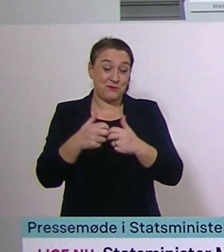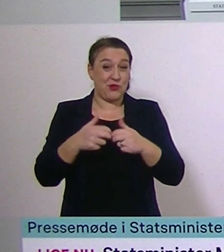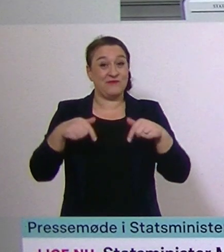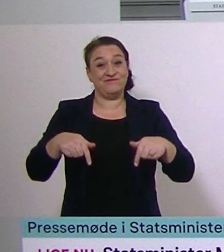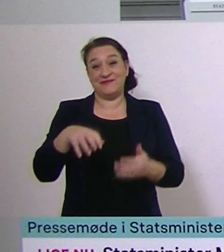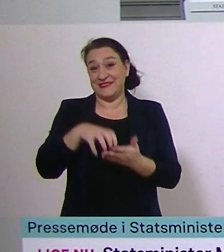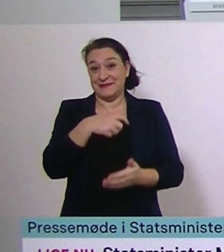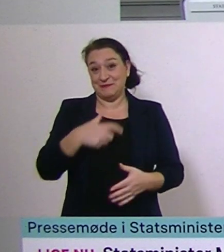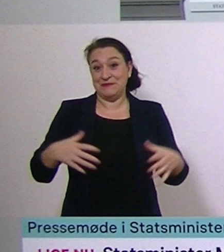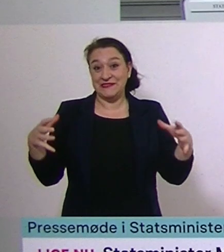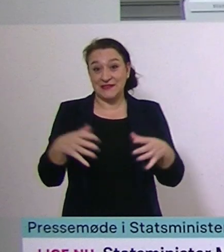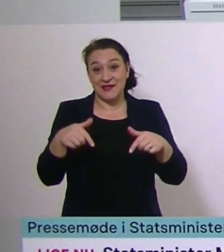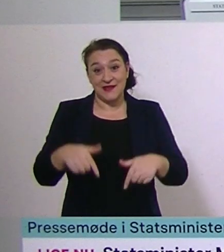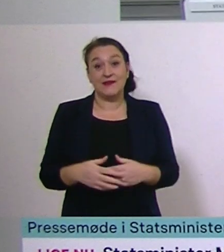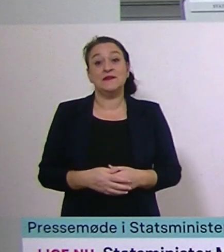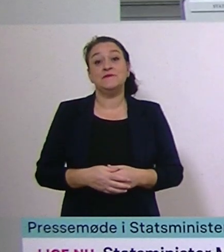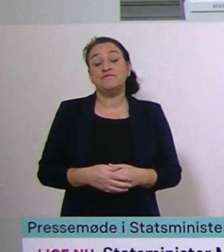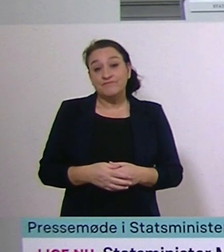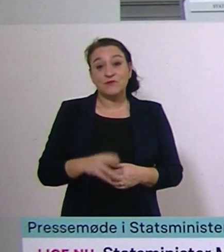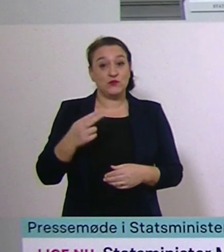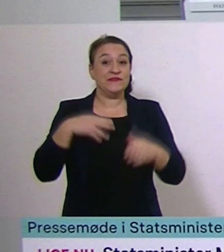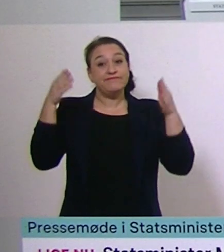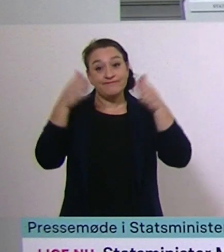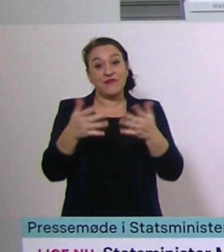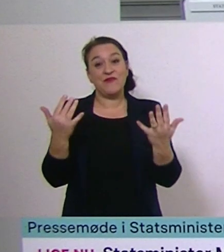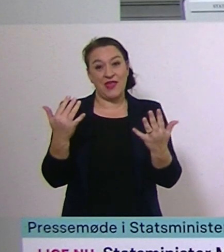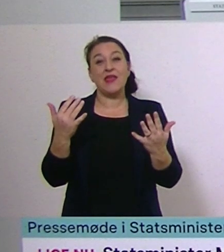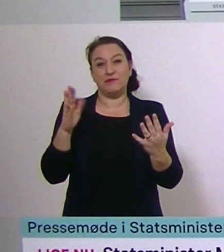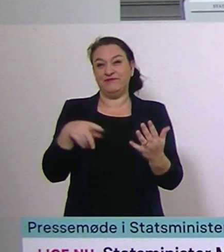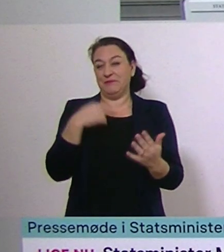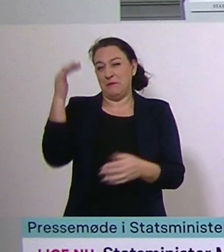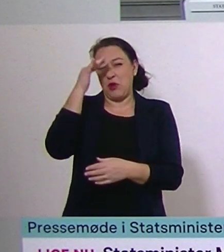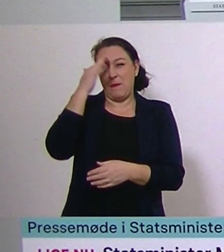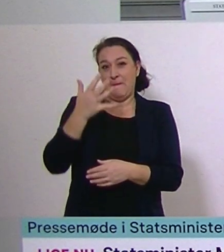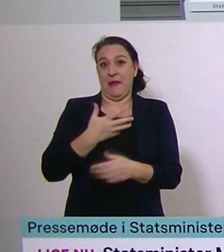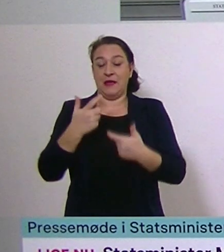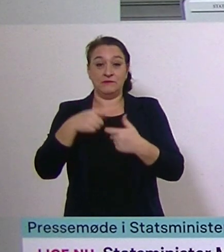denne gang om den aktuelle og desværre bekymrende udvikling i coronasmitten.